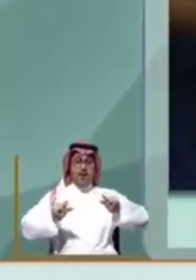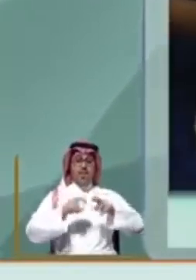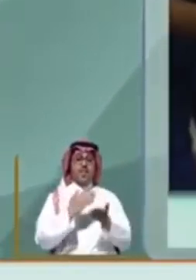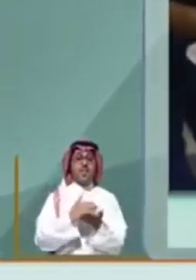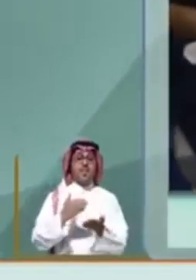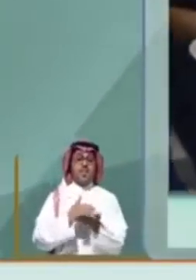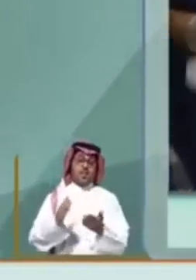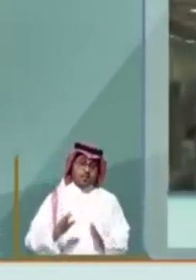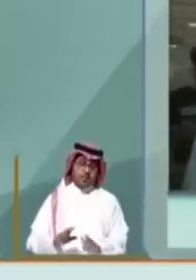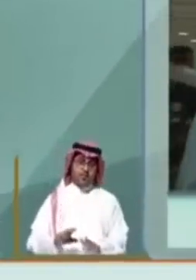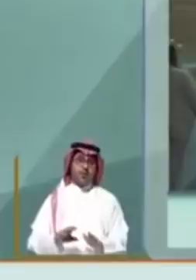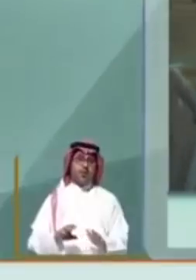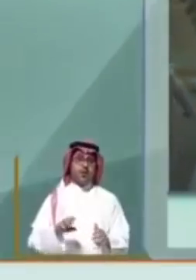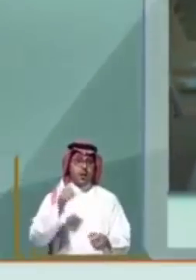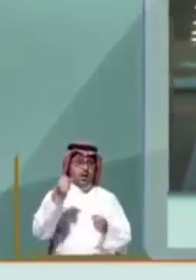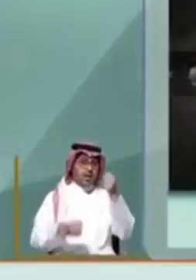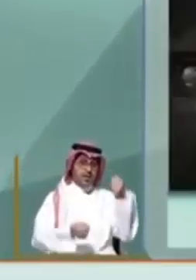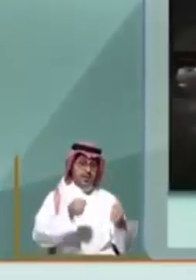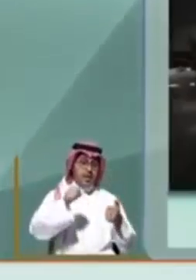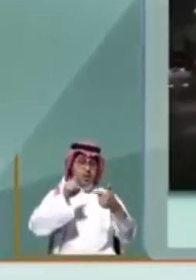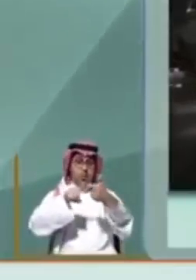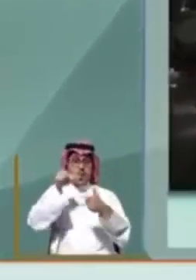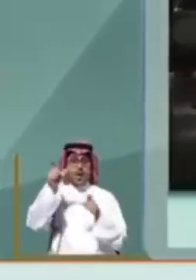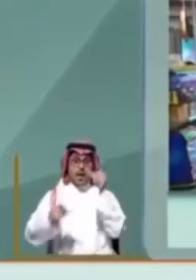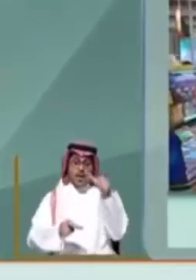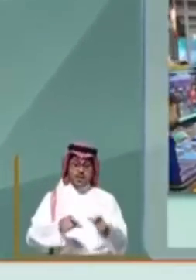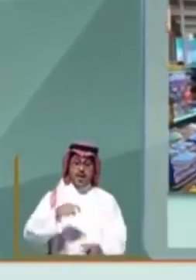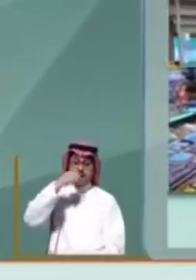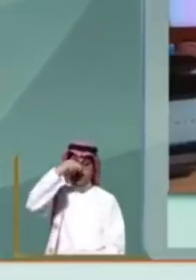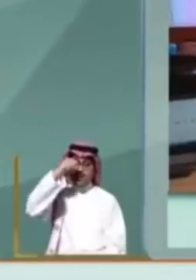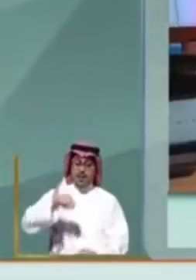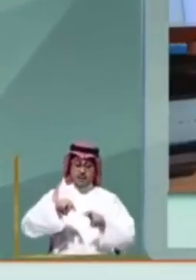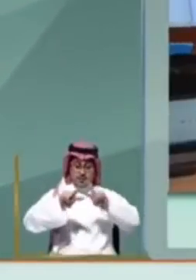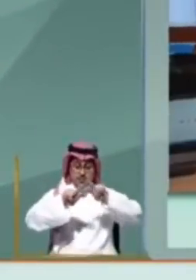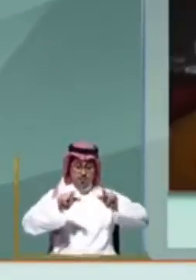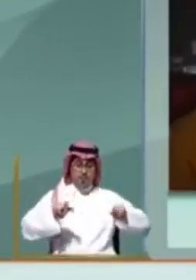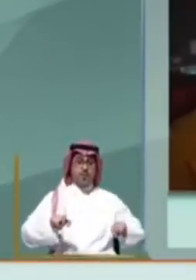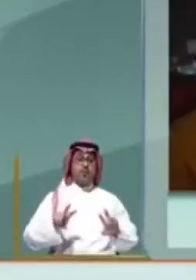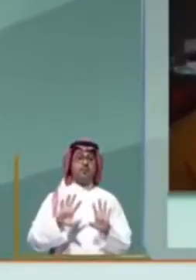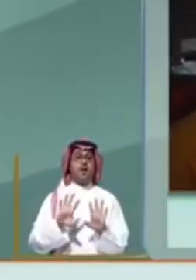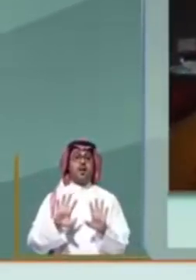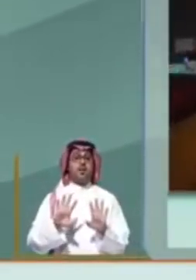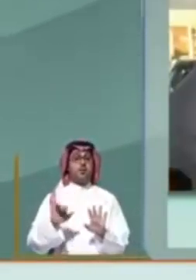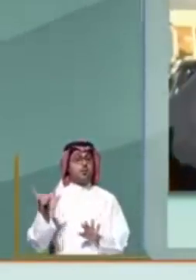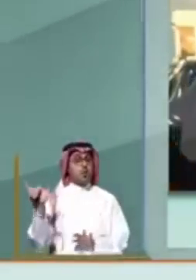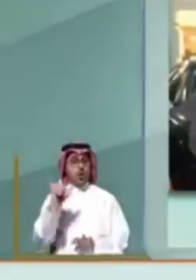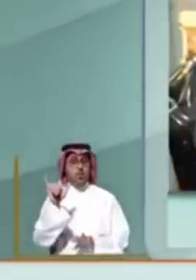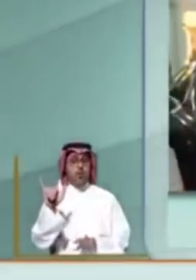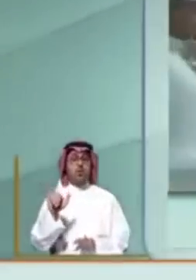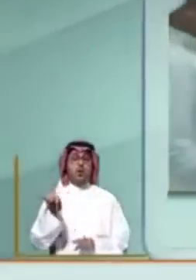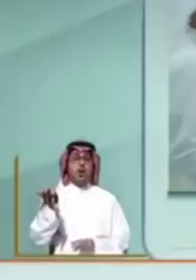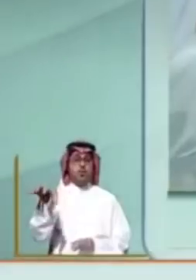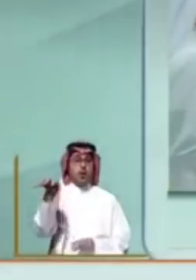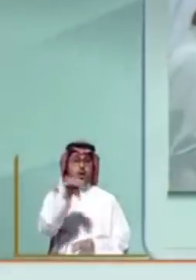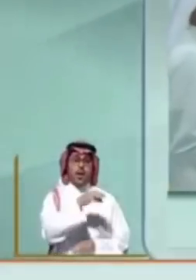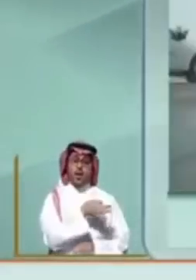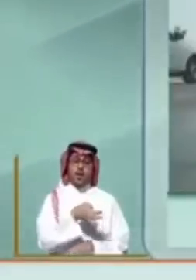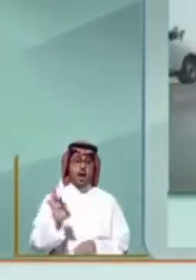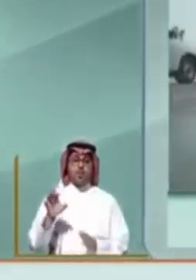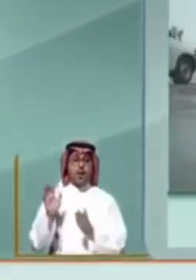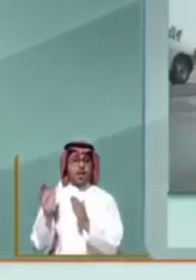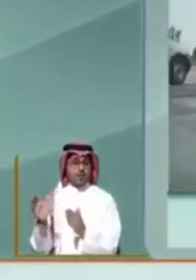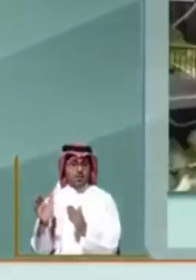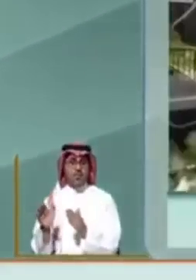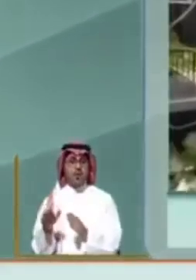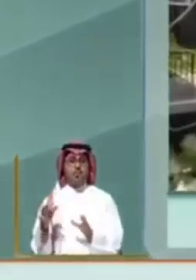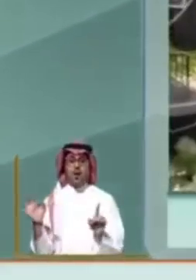شارع الملك سعود، وهذا الشارع معروف بكثرة محلات بيع السيارة، بيع قطع الغيار وأعمال الزينة، وبالتالي يكون هناك